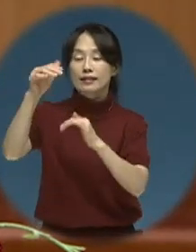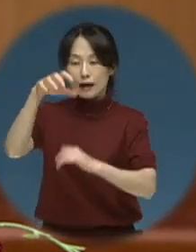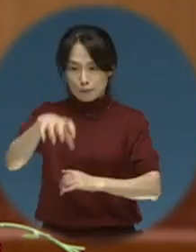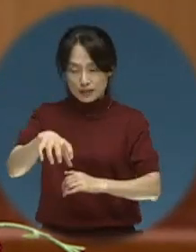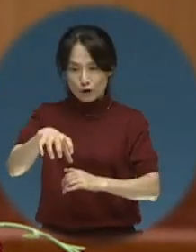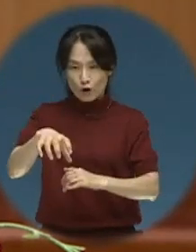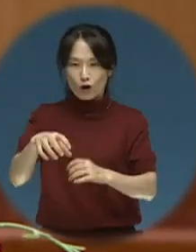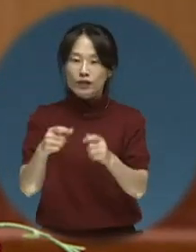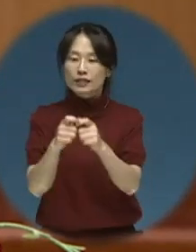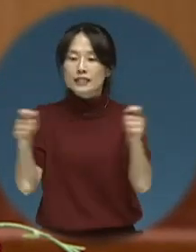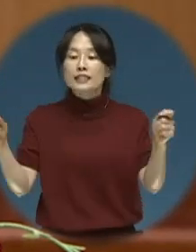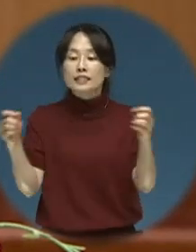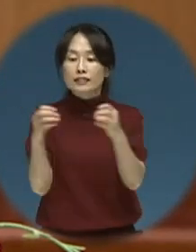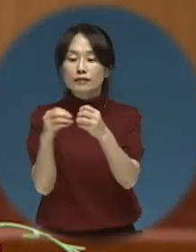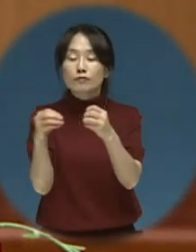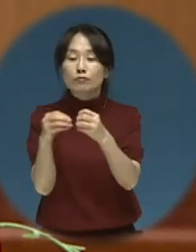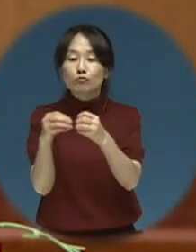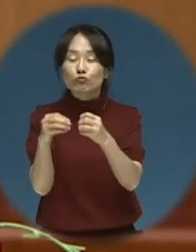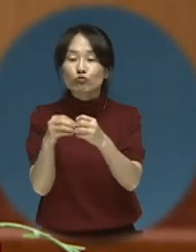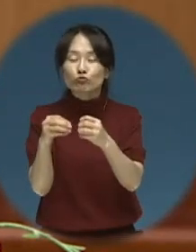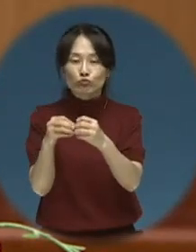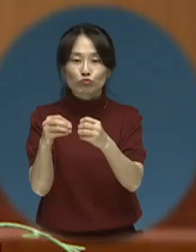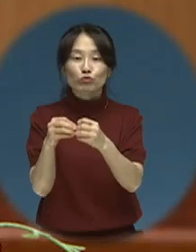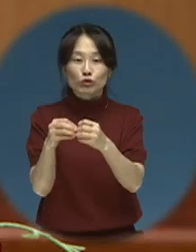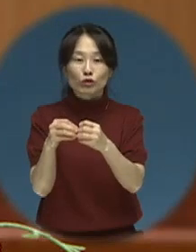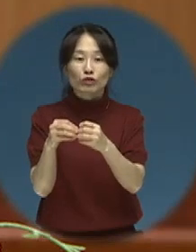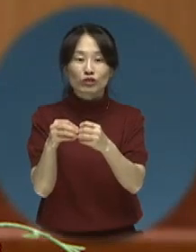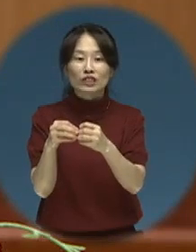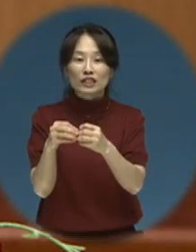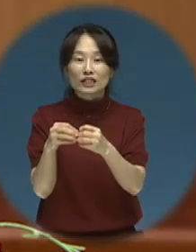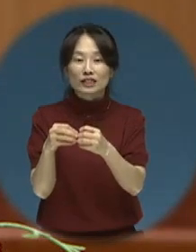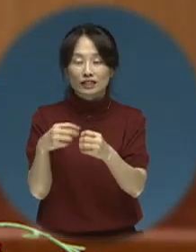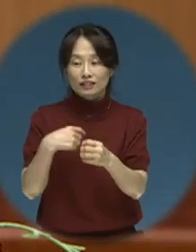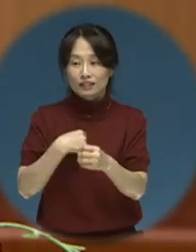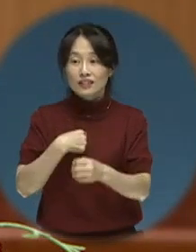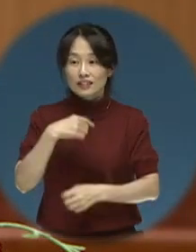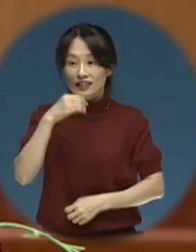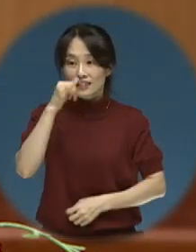쓴 거예요. 이제 어디다 보내고 발표가 됐는데 그러면